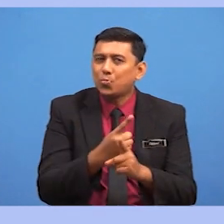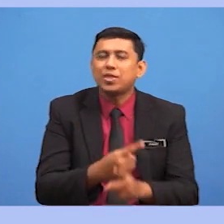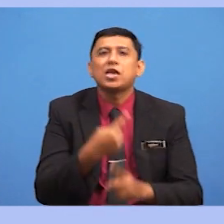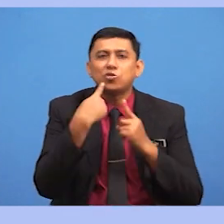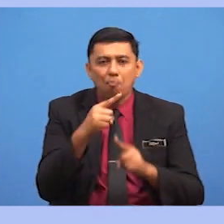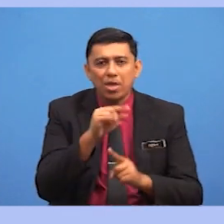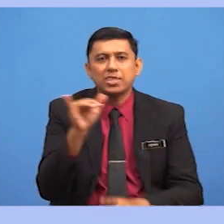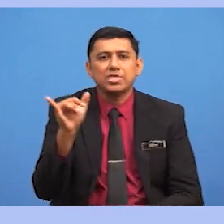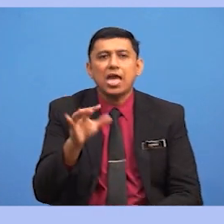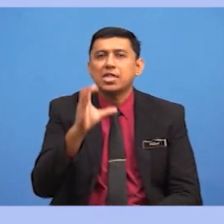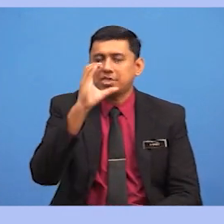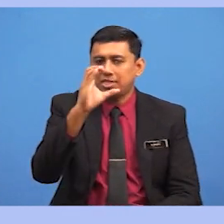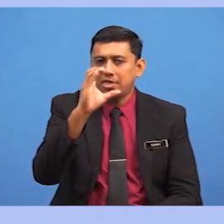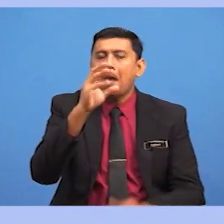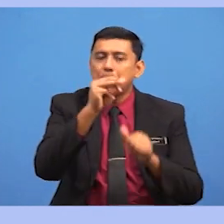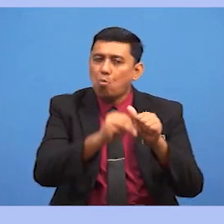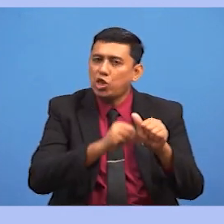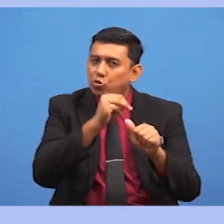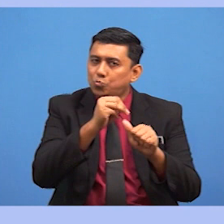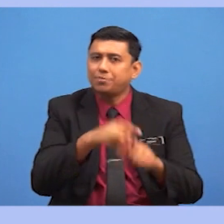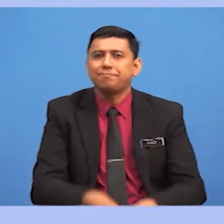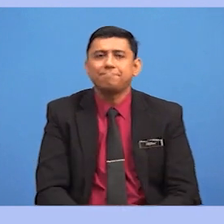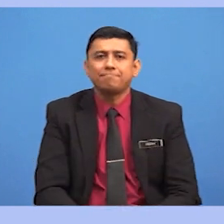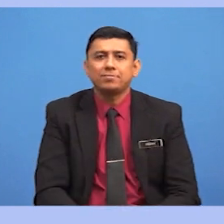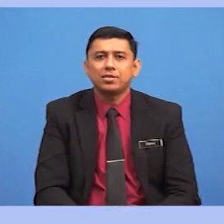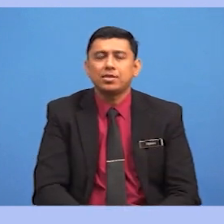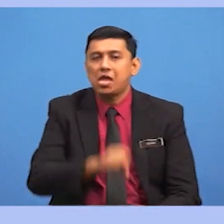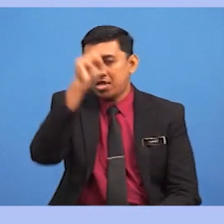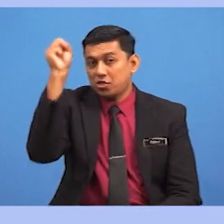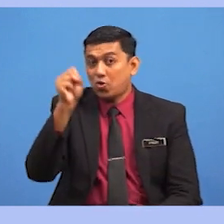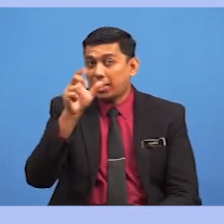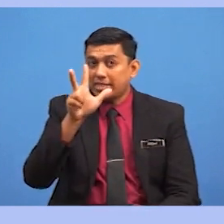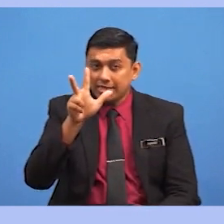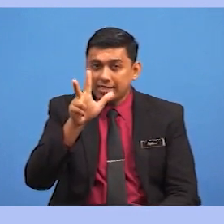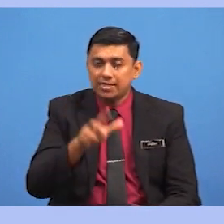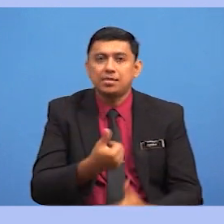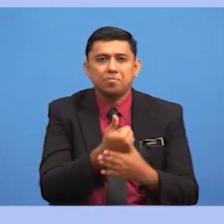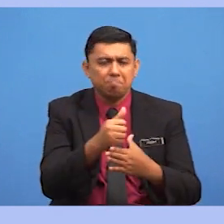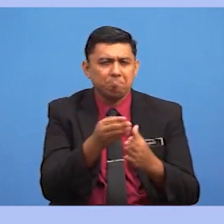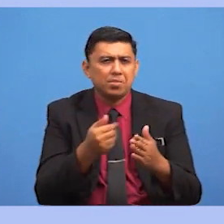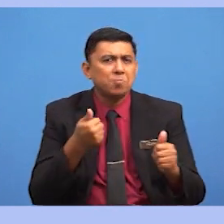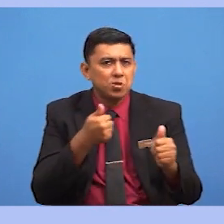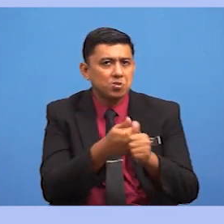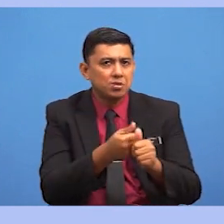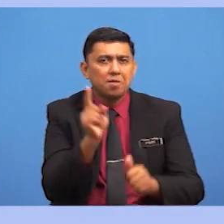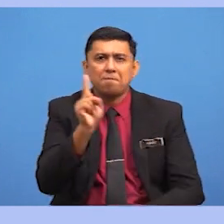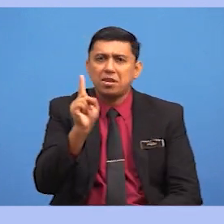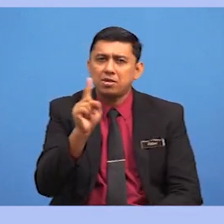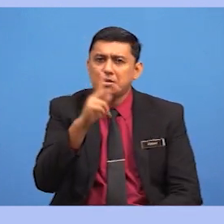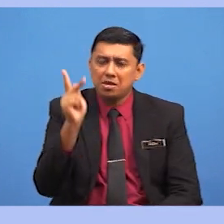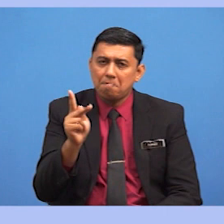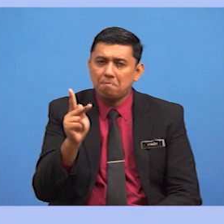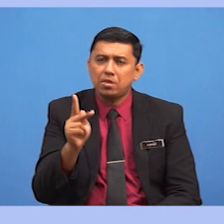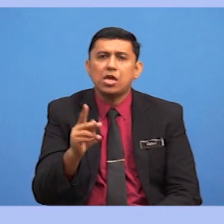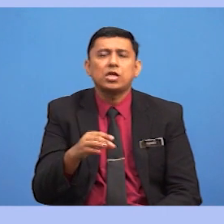Betul. Jawapannya C. Molekul. Soalan yang ketiga, antara berikut yang